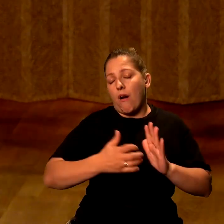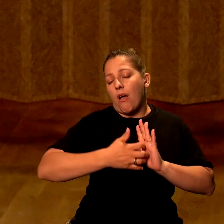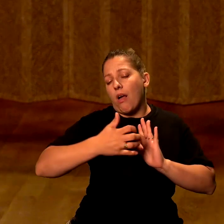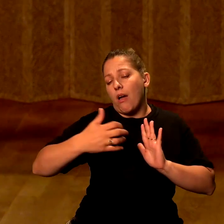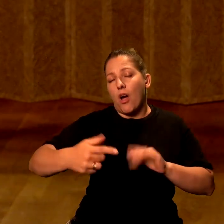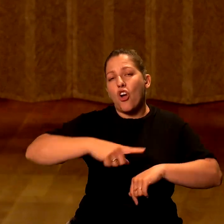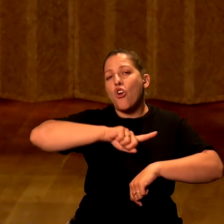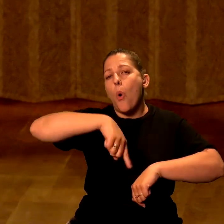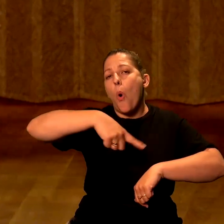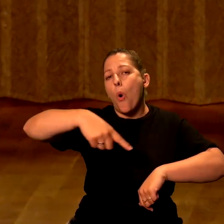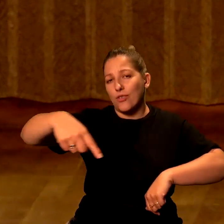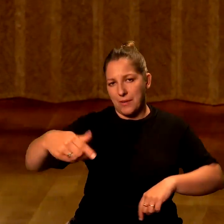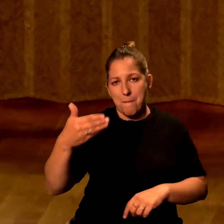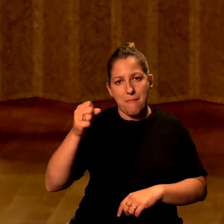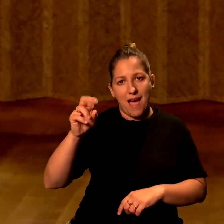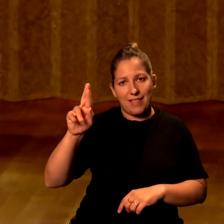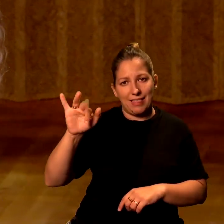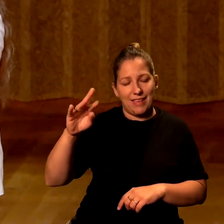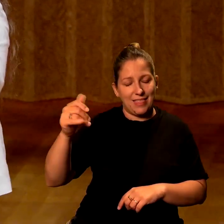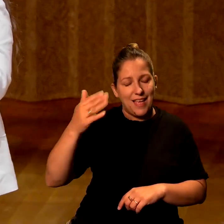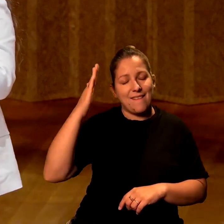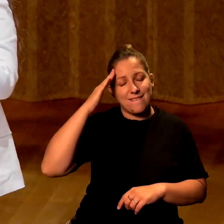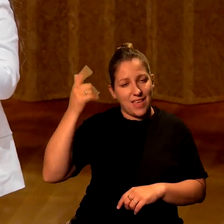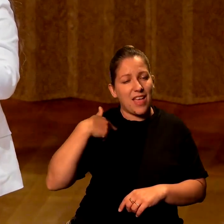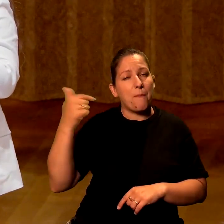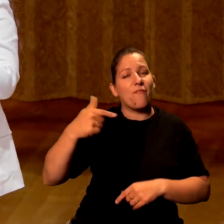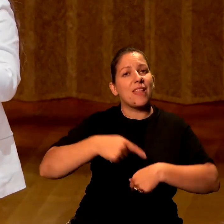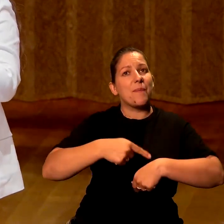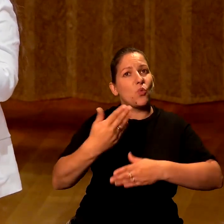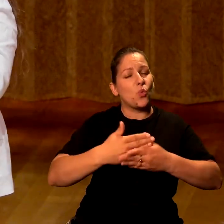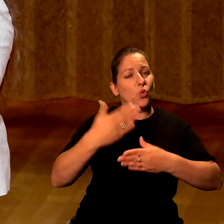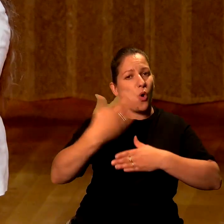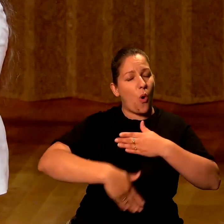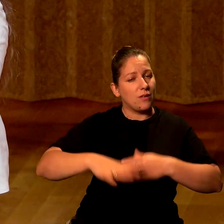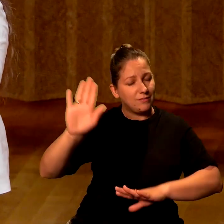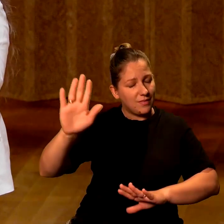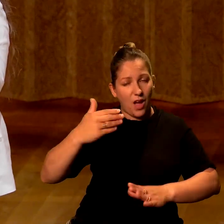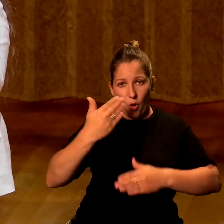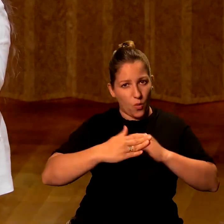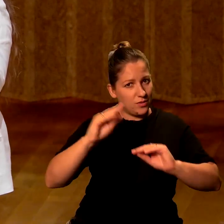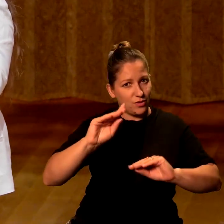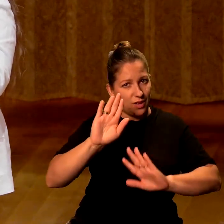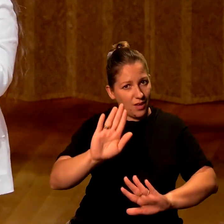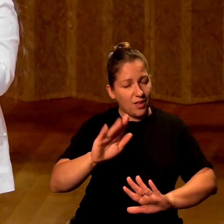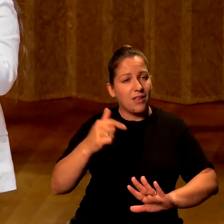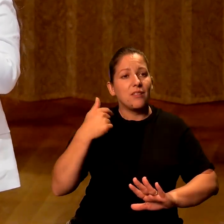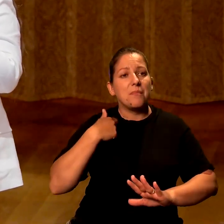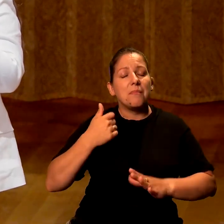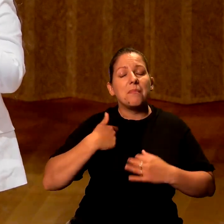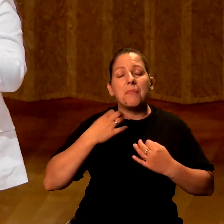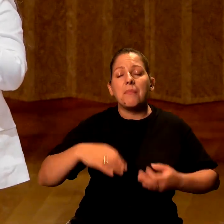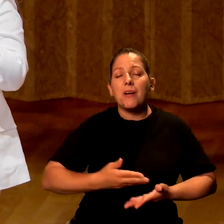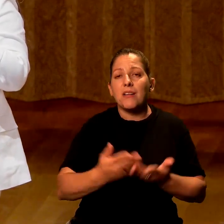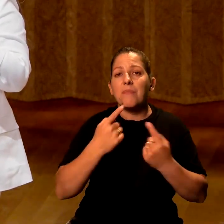godzinami i Martyna o tym wie, już mi macha, że powinnam skończyć, ale nie skończę bez tego, aby Państwu